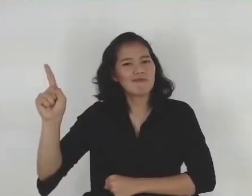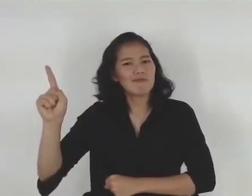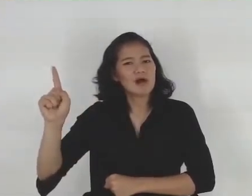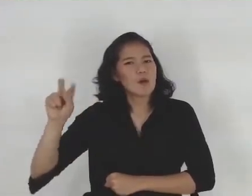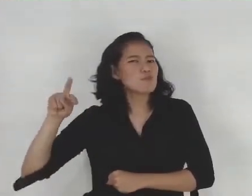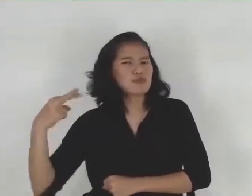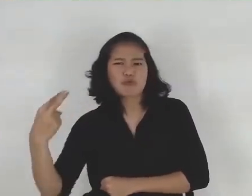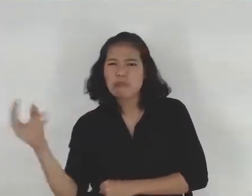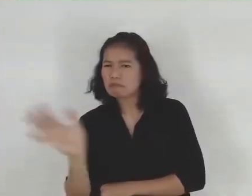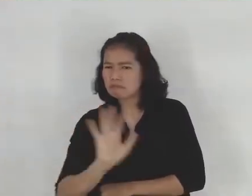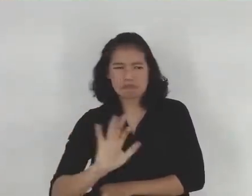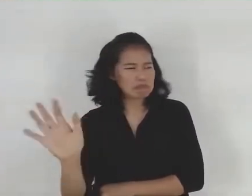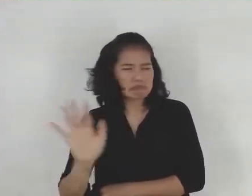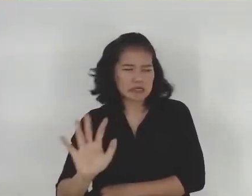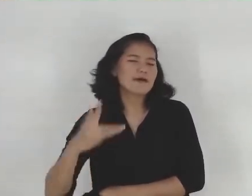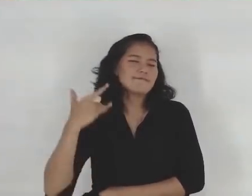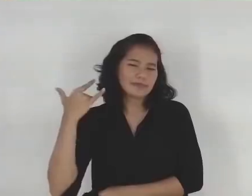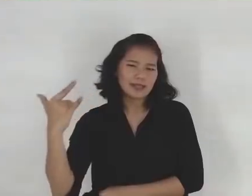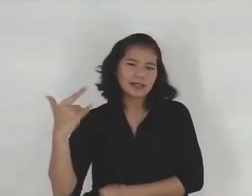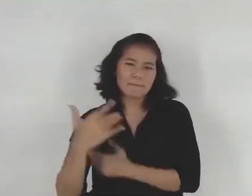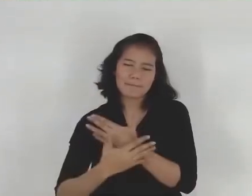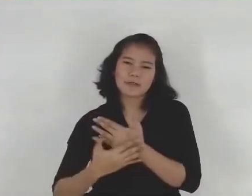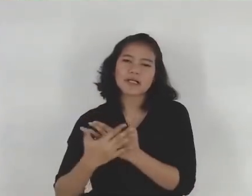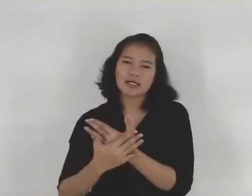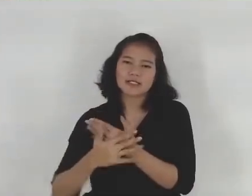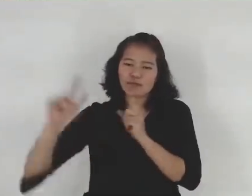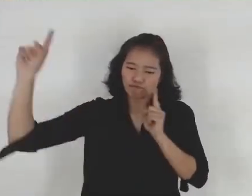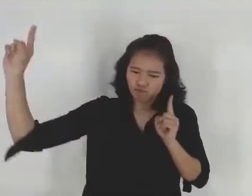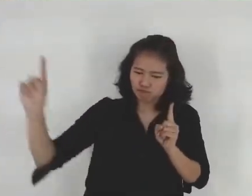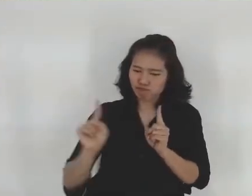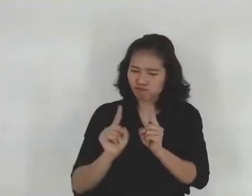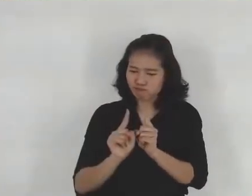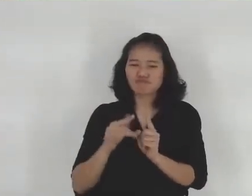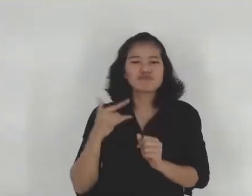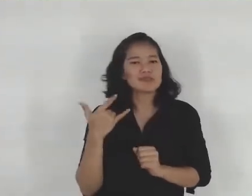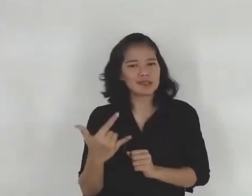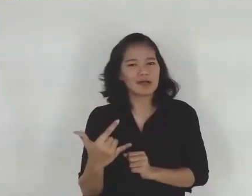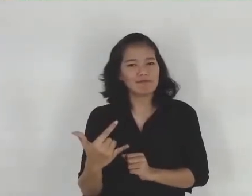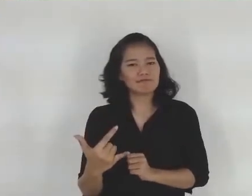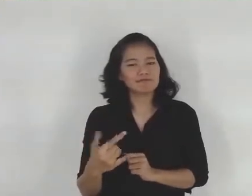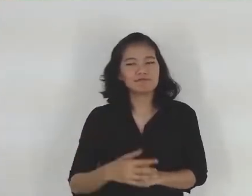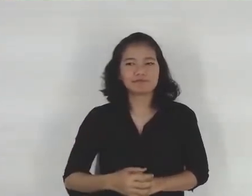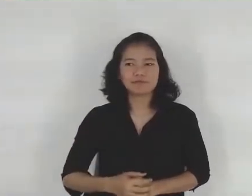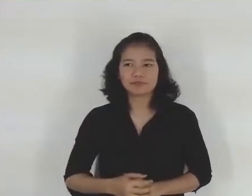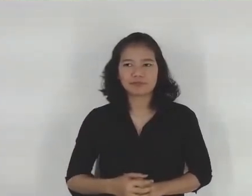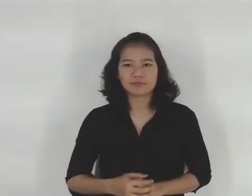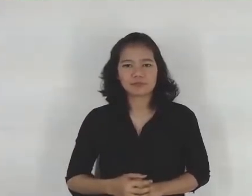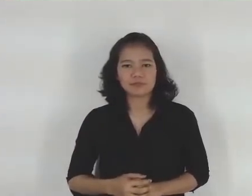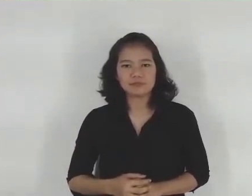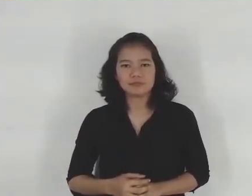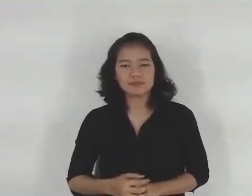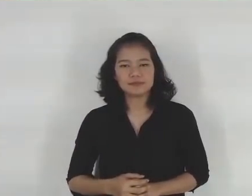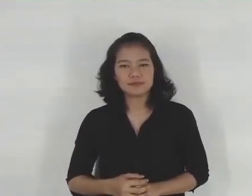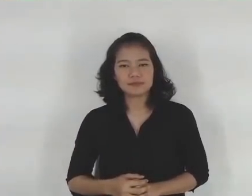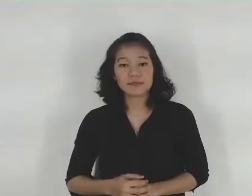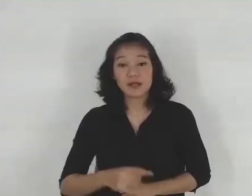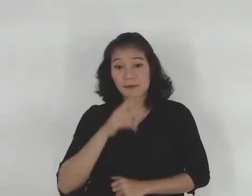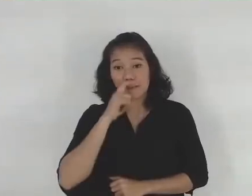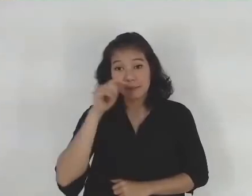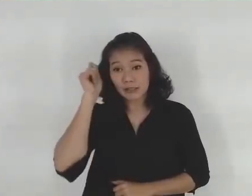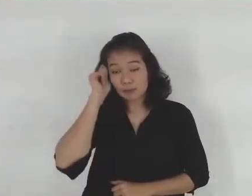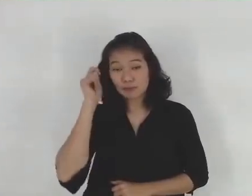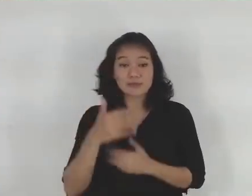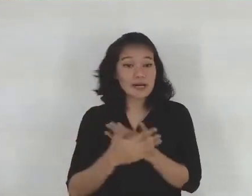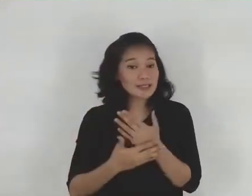berubah kasih setianya dan penyertaannya kepada setiap kita Bapak Ibu